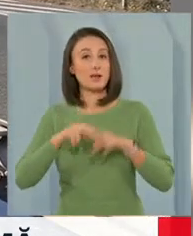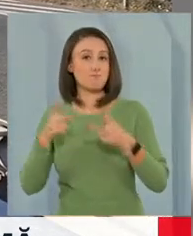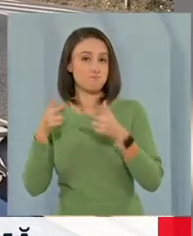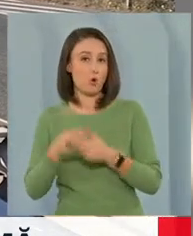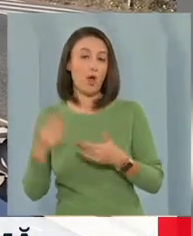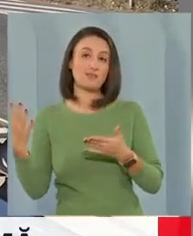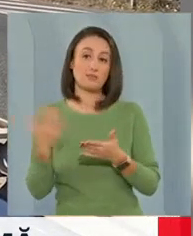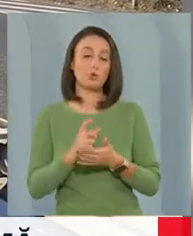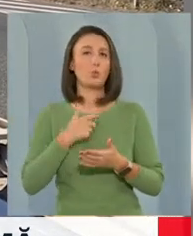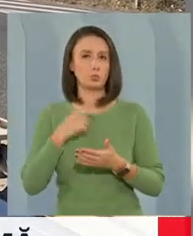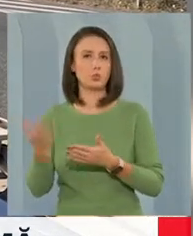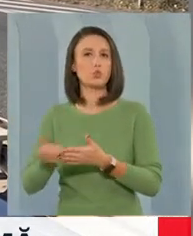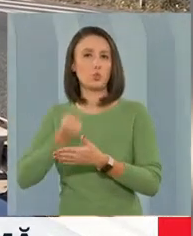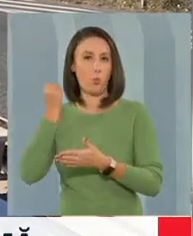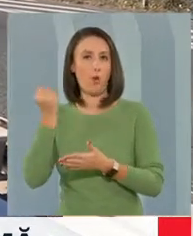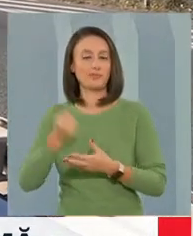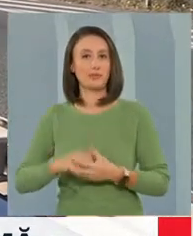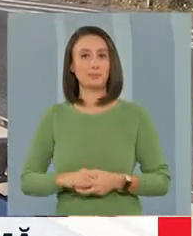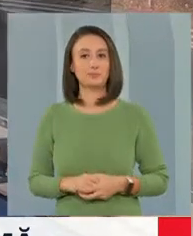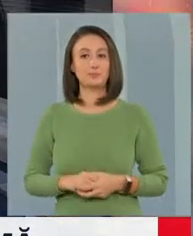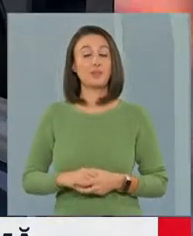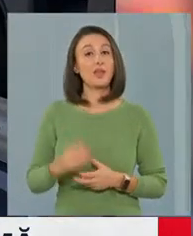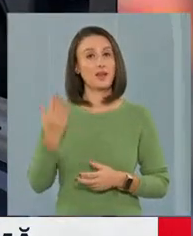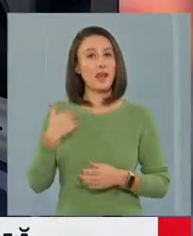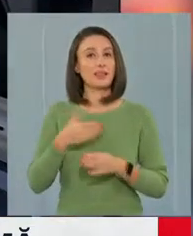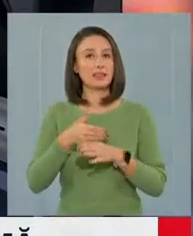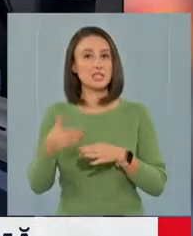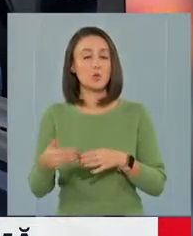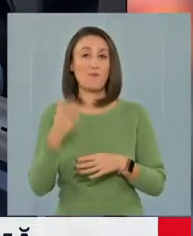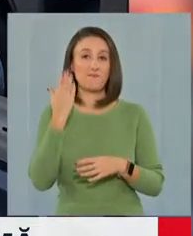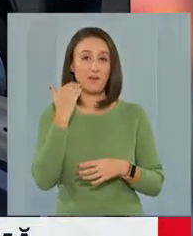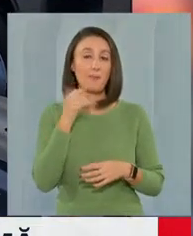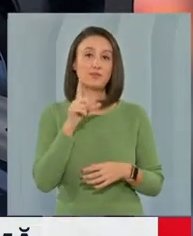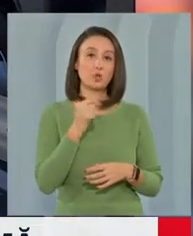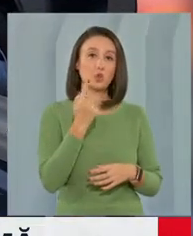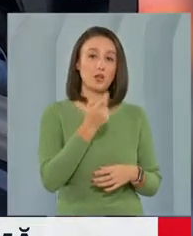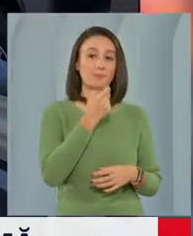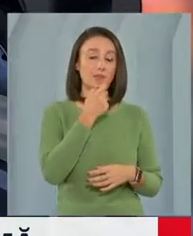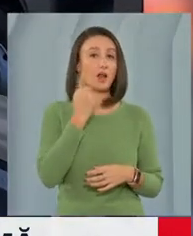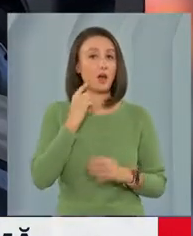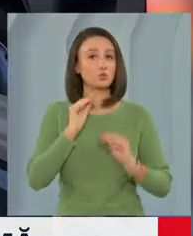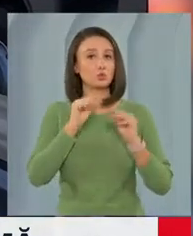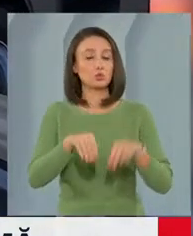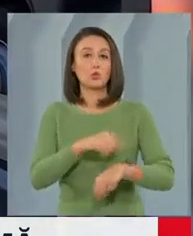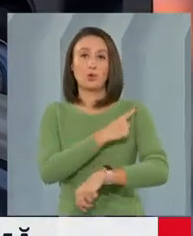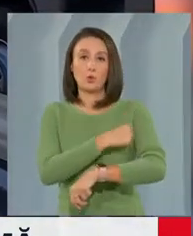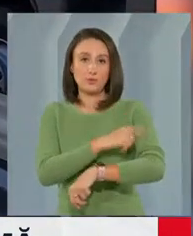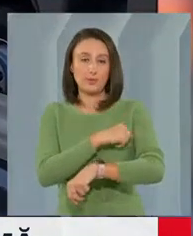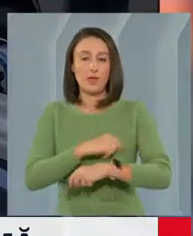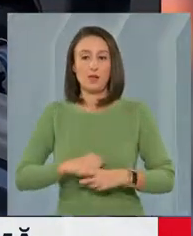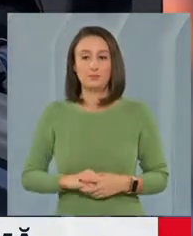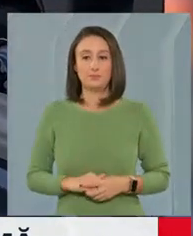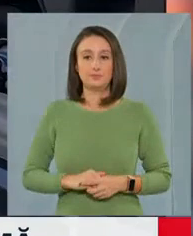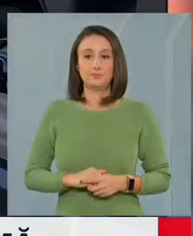însă salvatorii au reușit să o scoată dintre fiare înainte de a fi prea târziu femeia în vârstă de 27 de ani a fost transportată cu un elicopter